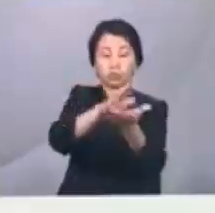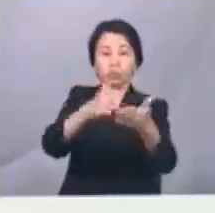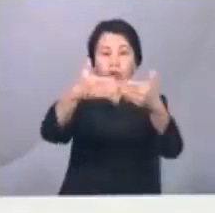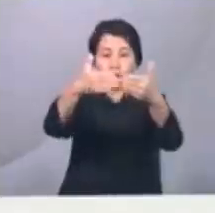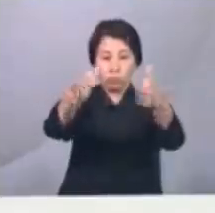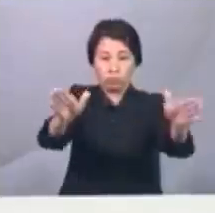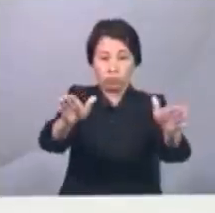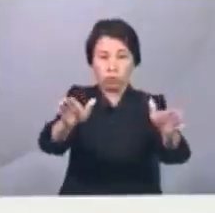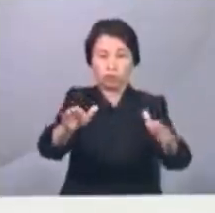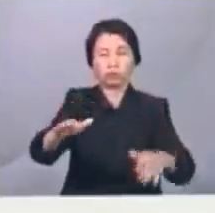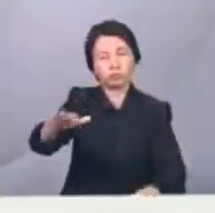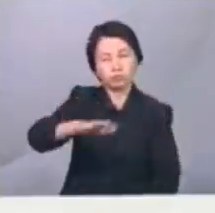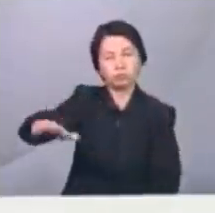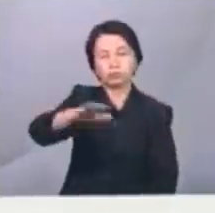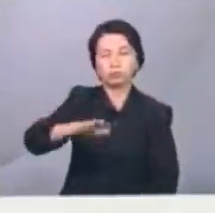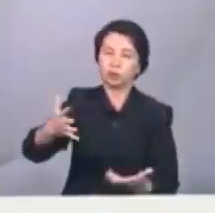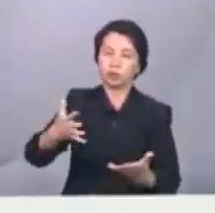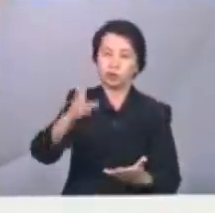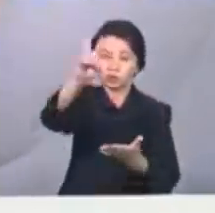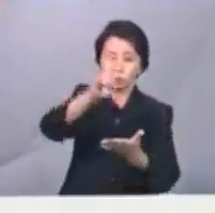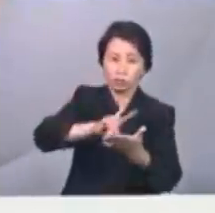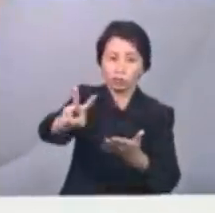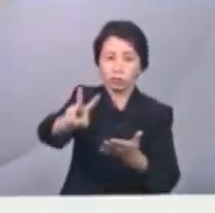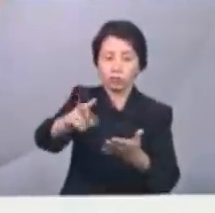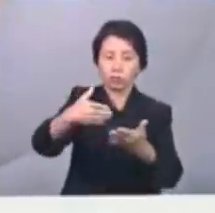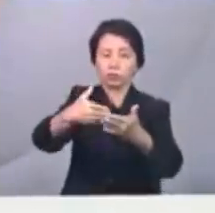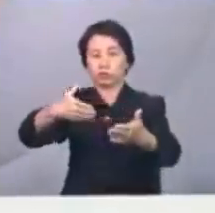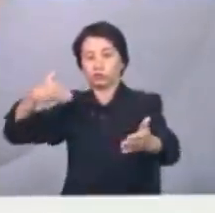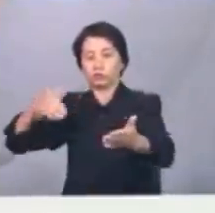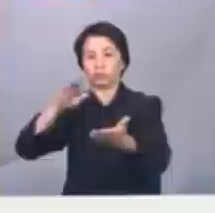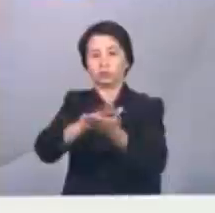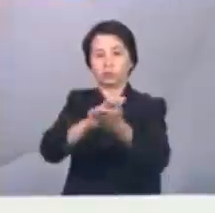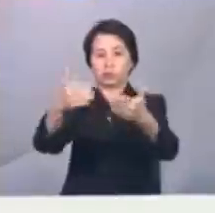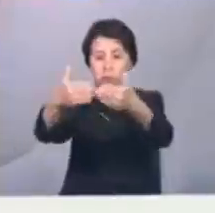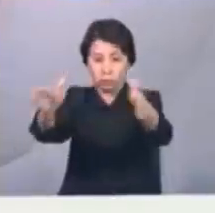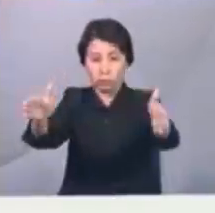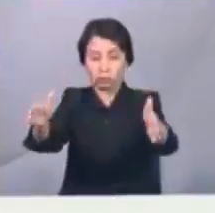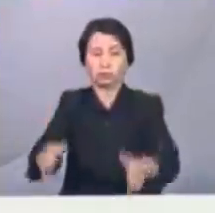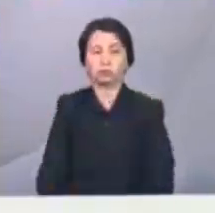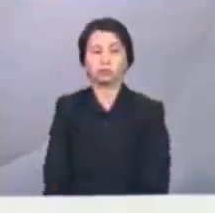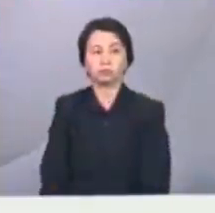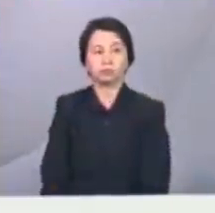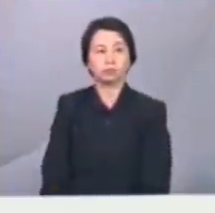sekolah sekurang-kurangnya 2 minggu sebelum sekolah dibuka.